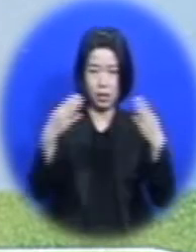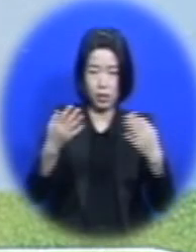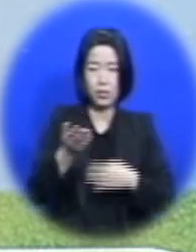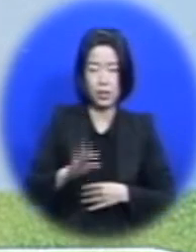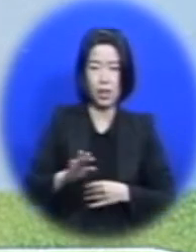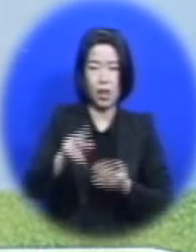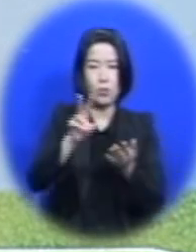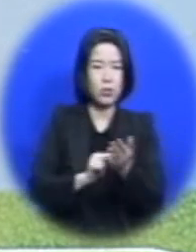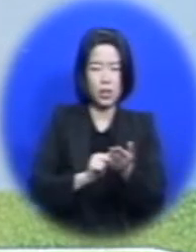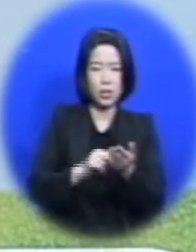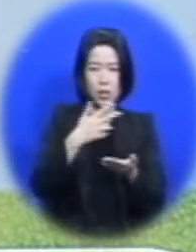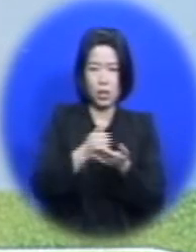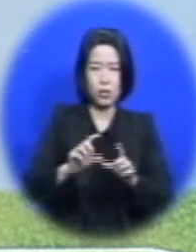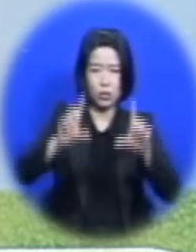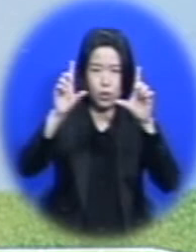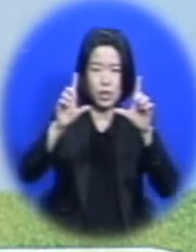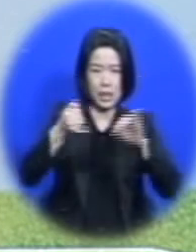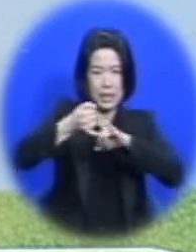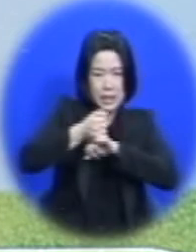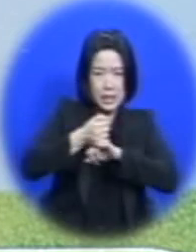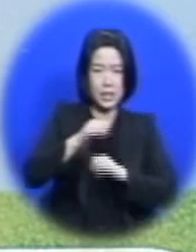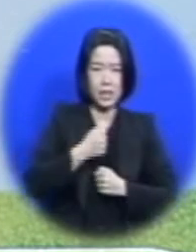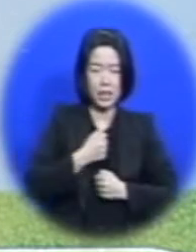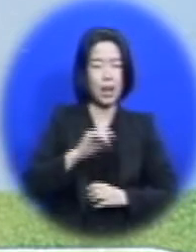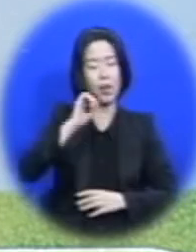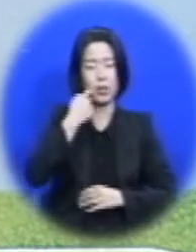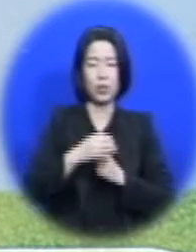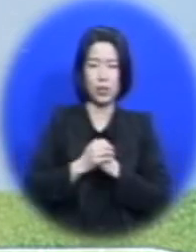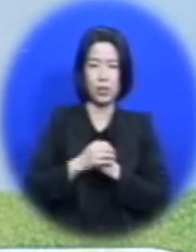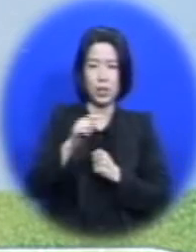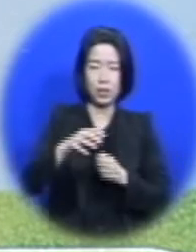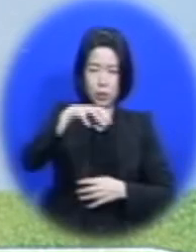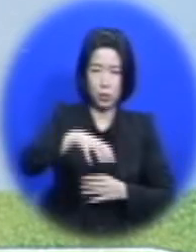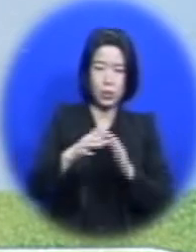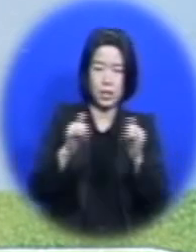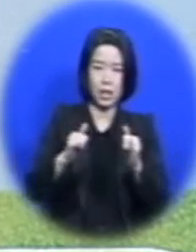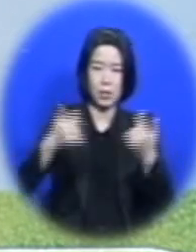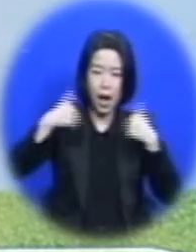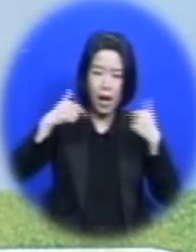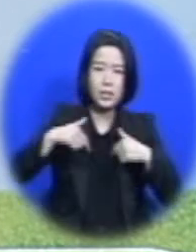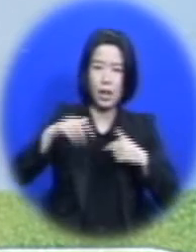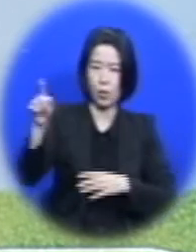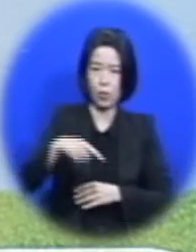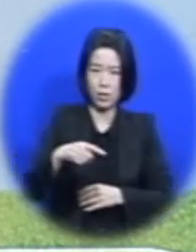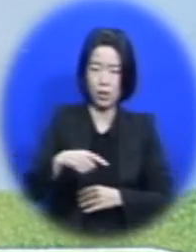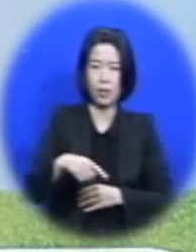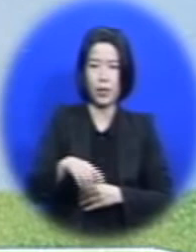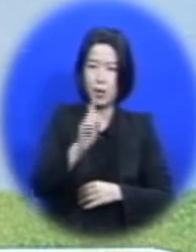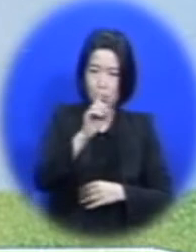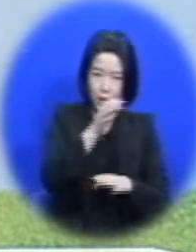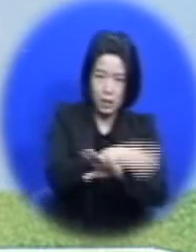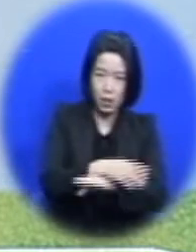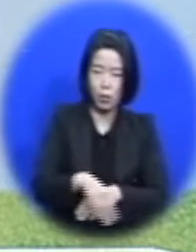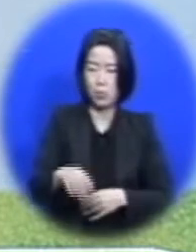주위를 지키기 어렵다는 겁니다 그 동네 사람들이 그 식료품점 에 넣을 와서 피클 하나 사가지고 와서